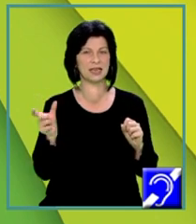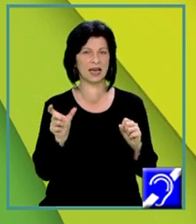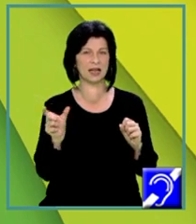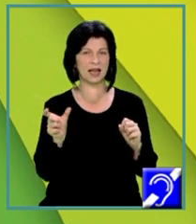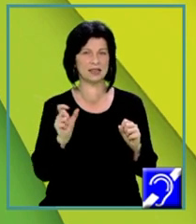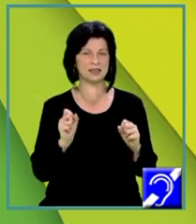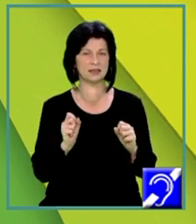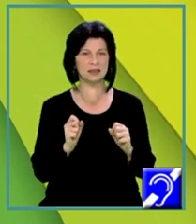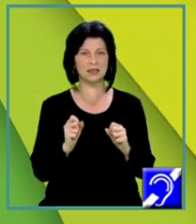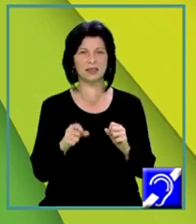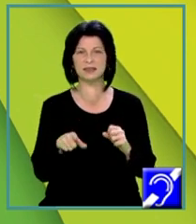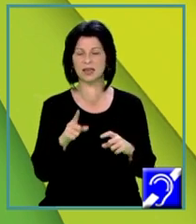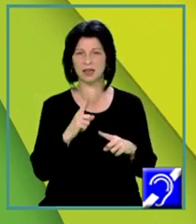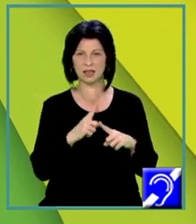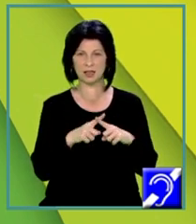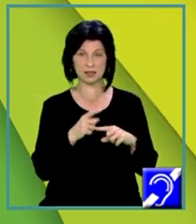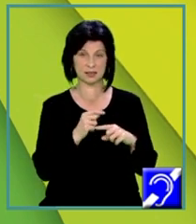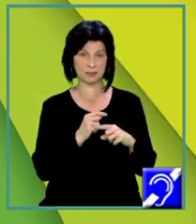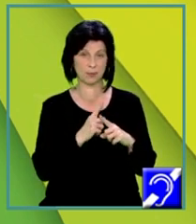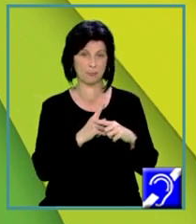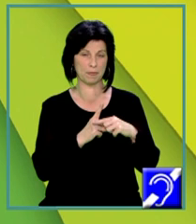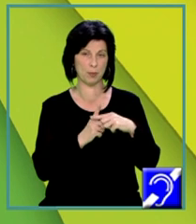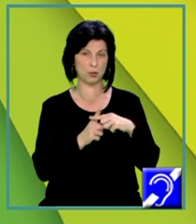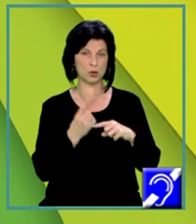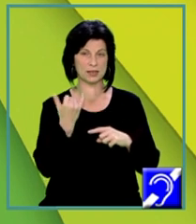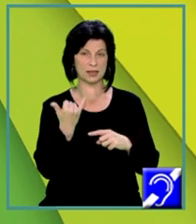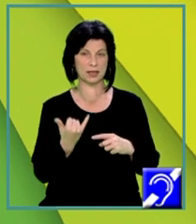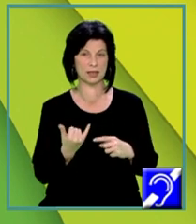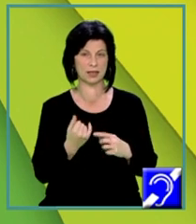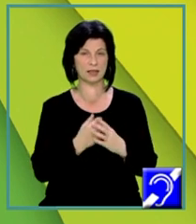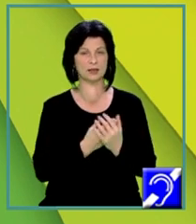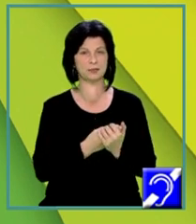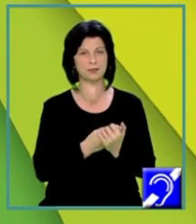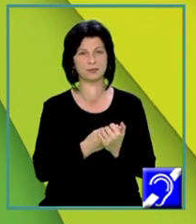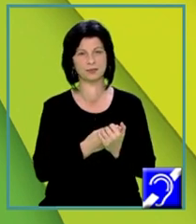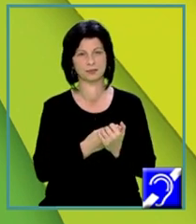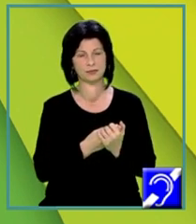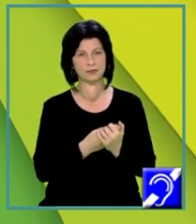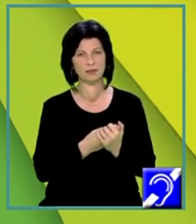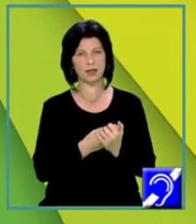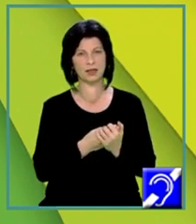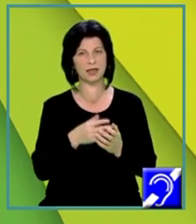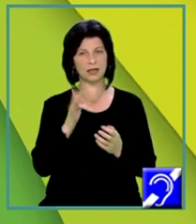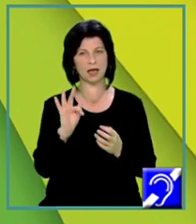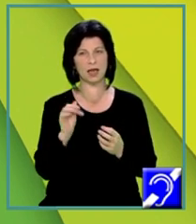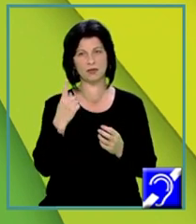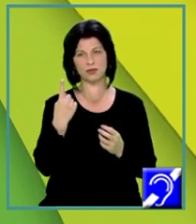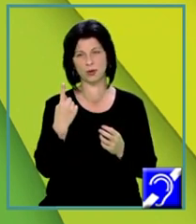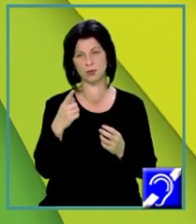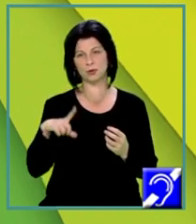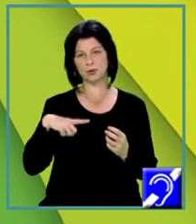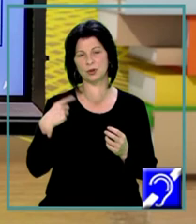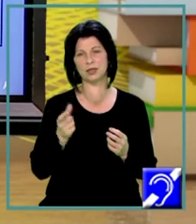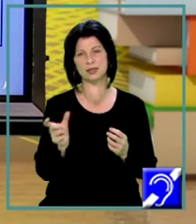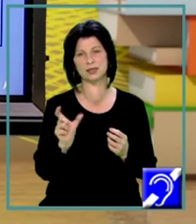la fel la înălțime a Victoriei grec este egal face o referire si de un Este clasa lună așa dar se verifică toate